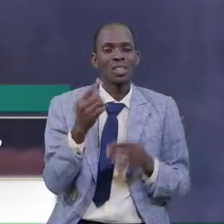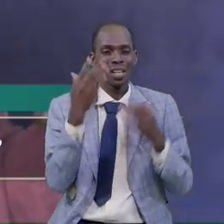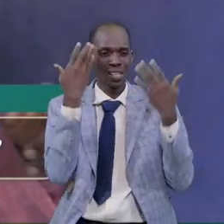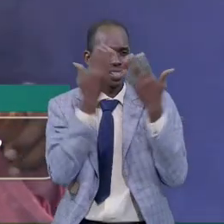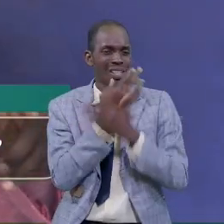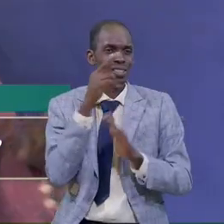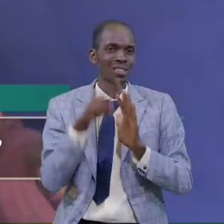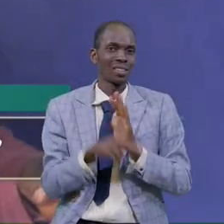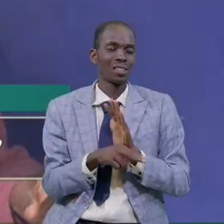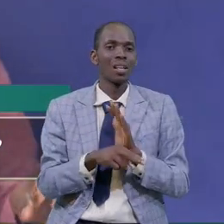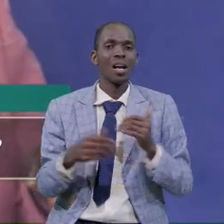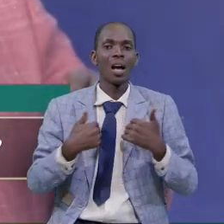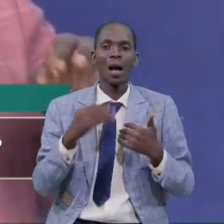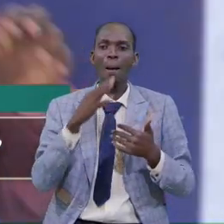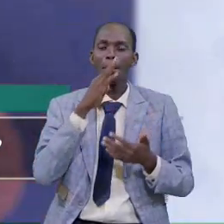été ôtées,